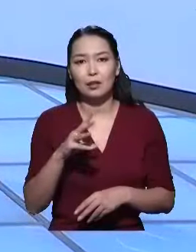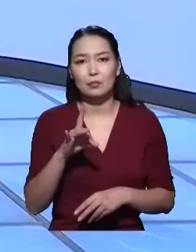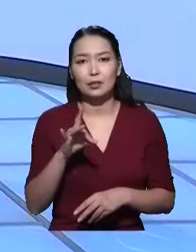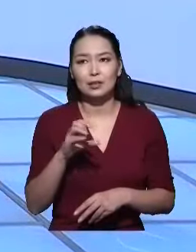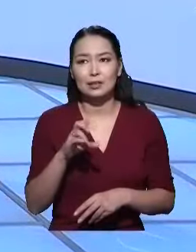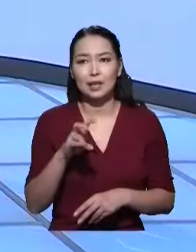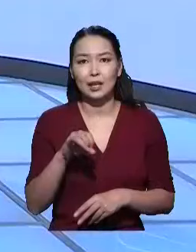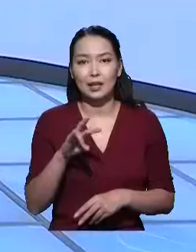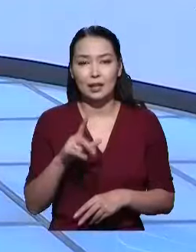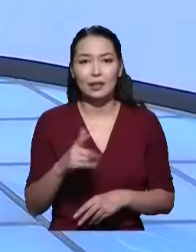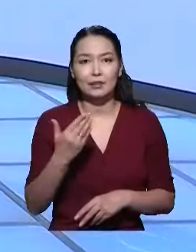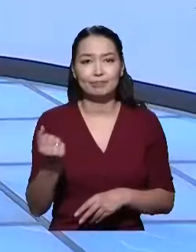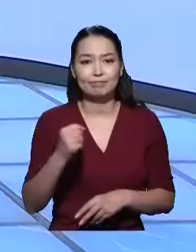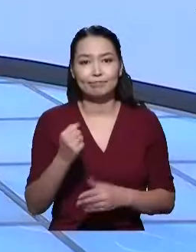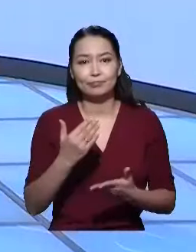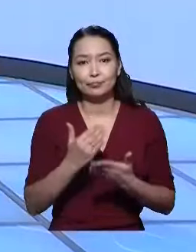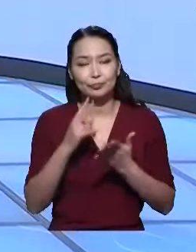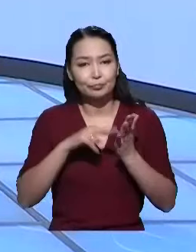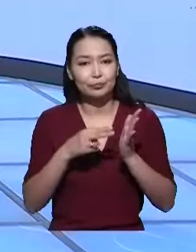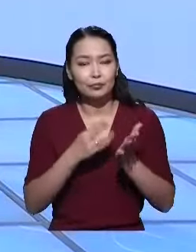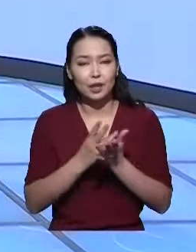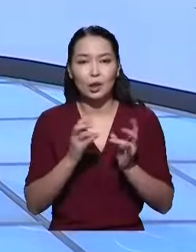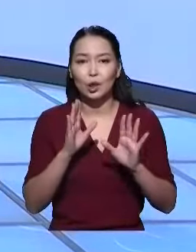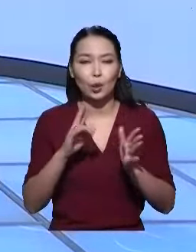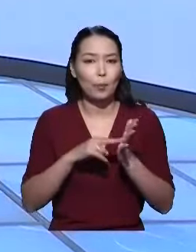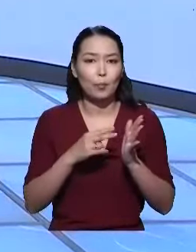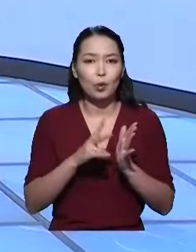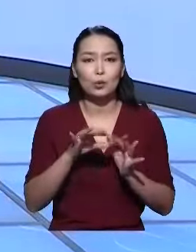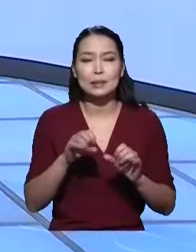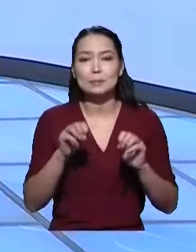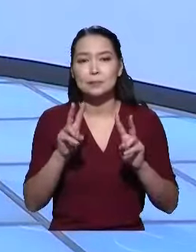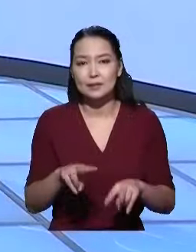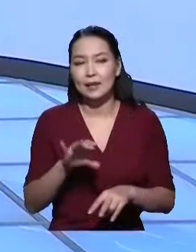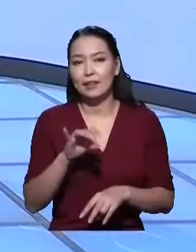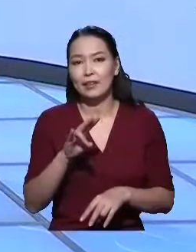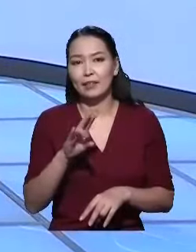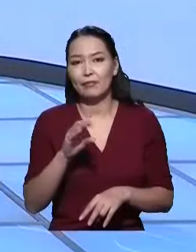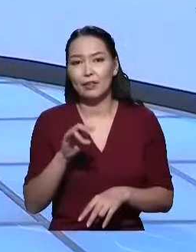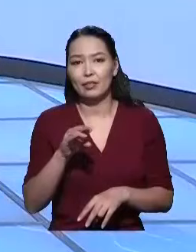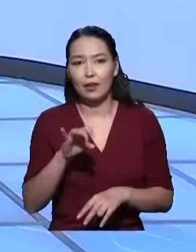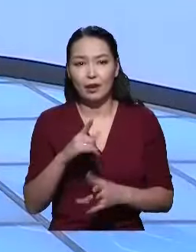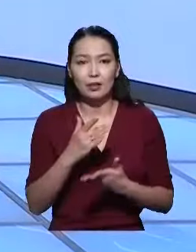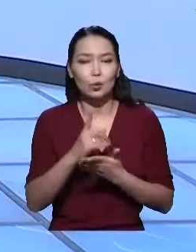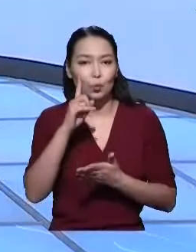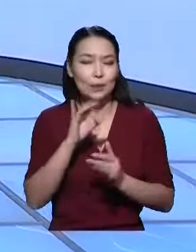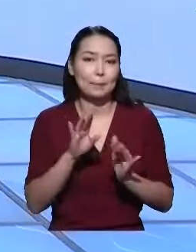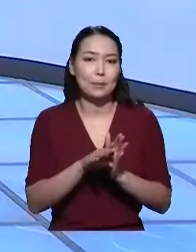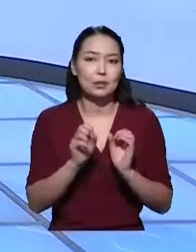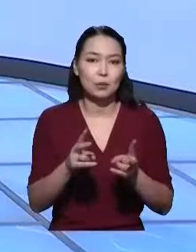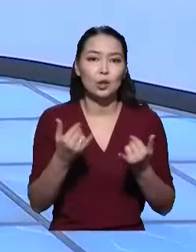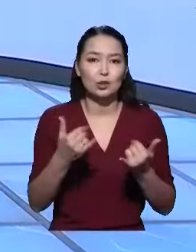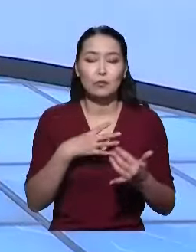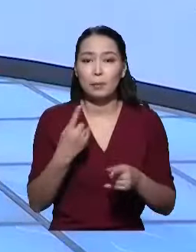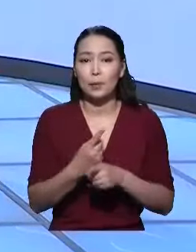детишек с особыми потребностями была разработана не только методика, но и специальный инвентарь, более доступный и безопасный. Сегодня